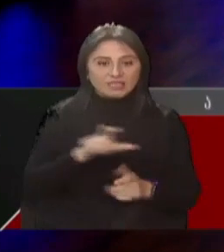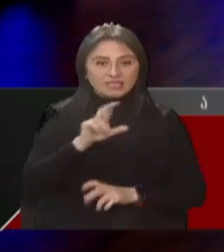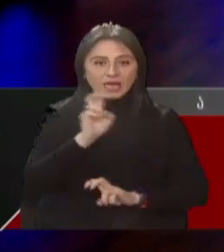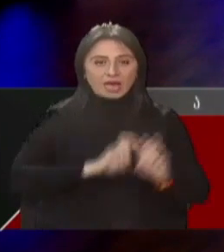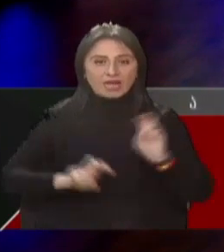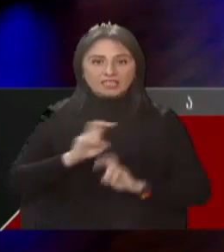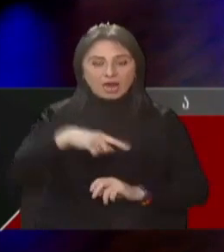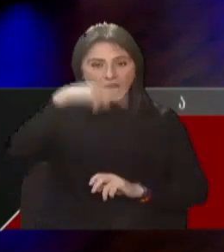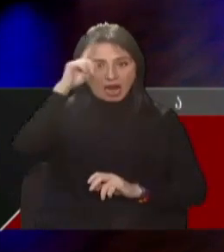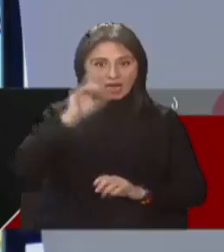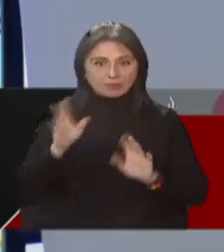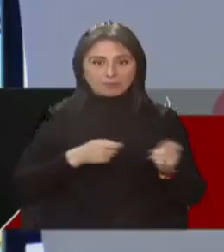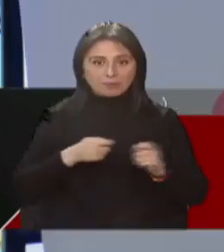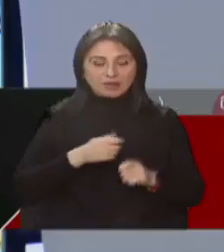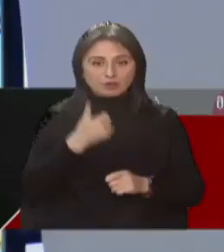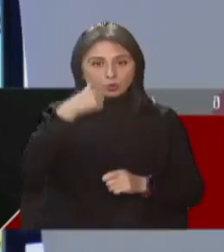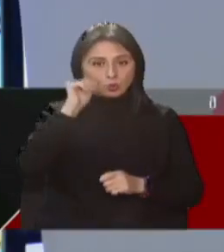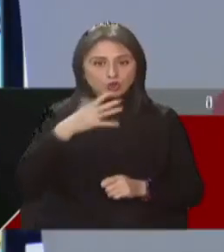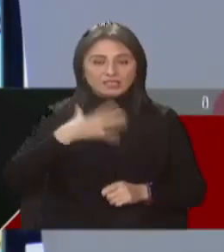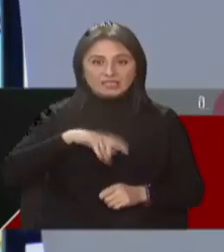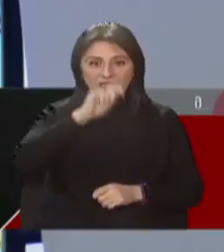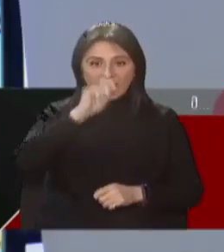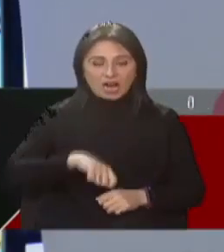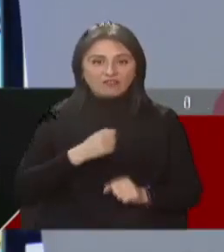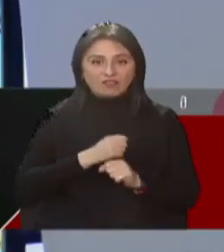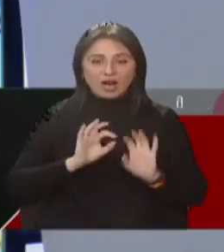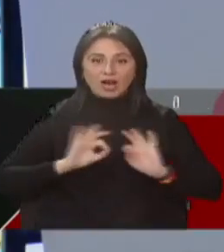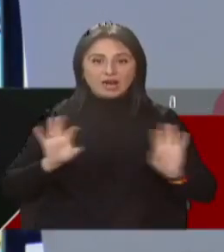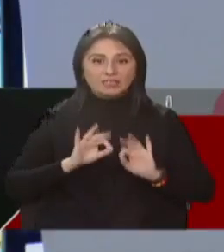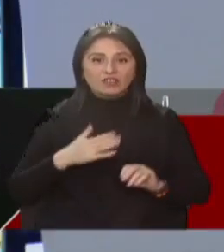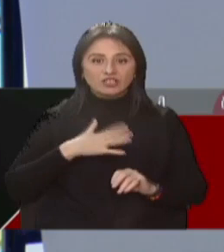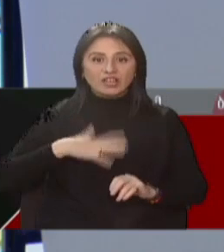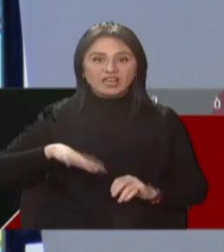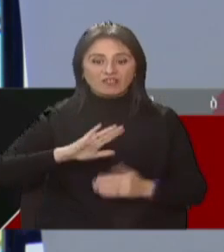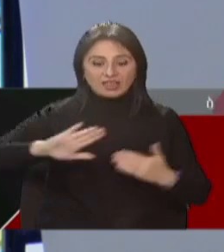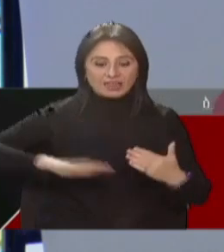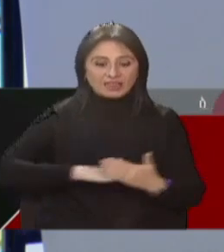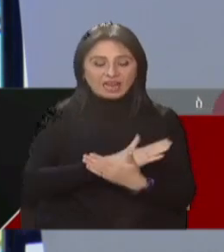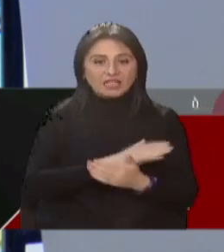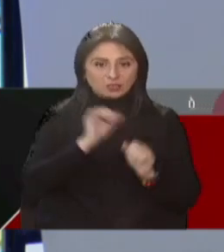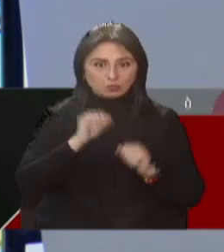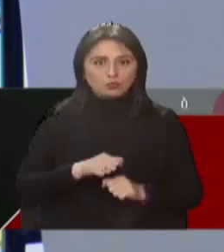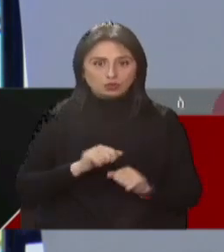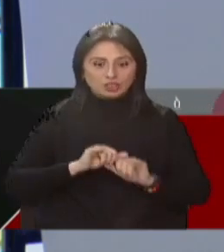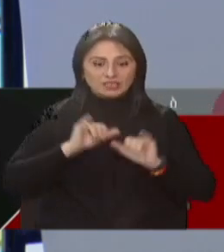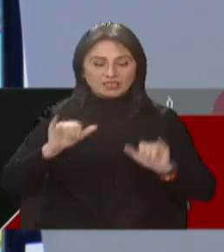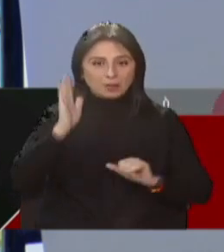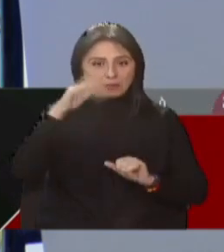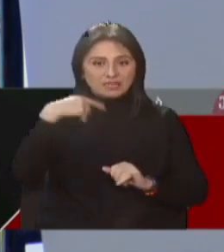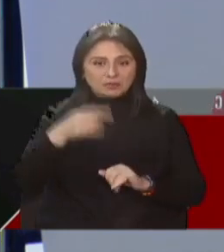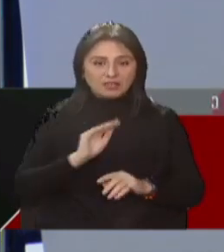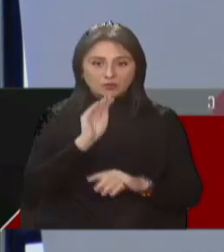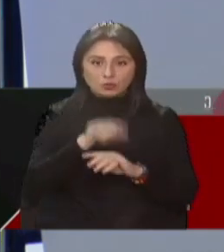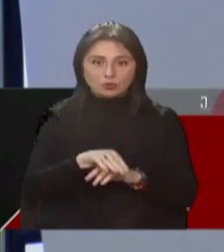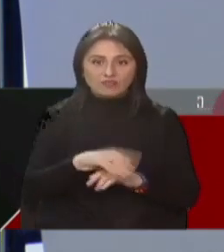seceps, azerbaidjanis, prezidentis, mirkușin, sakartul, șiga, ketebuli, ganz, hadebe, bičone, cuacni, sa tranzido, potențialism, cu etrizer, dis perspectiva,